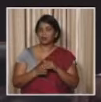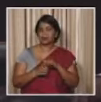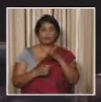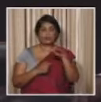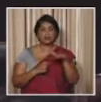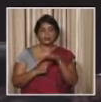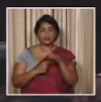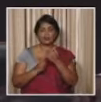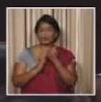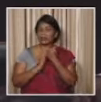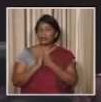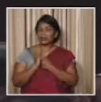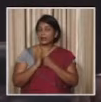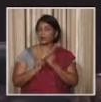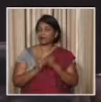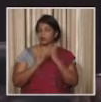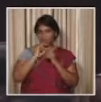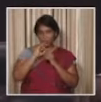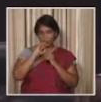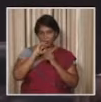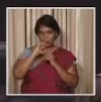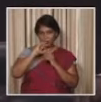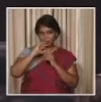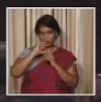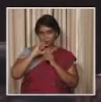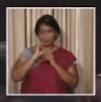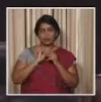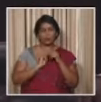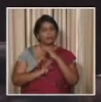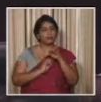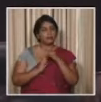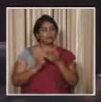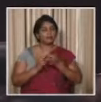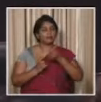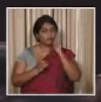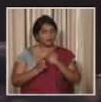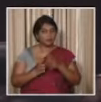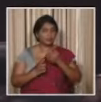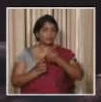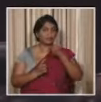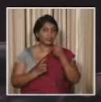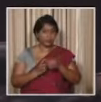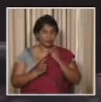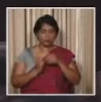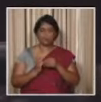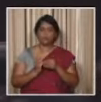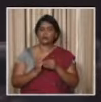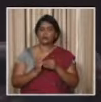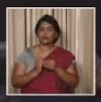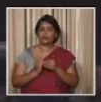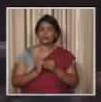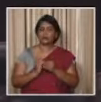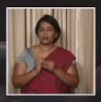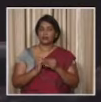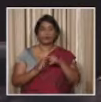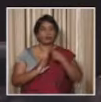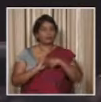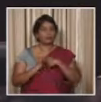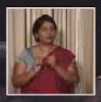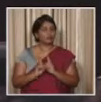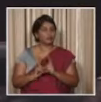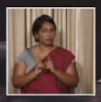සමාජ සම්මුතියන් අනුව. ඒ සමාජ සම්මුතියන් වැදගත් වෙනවා රටක